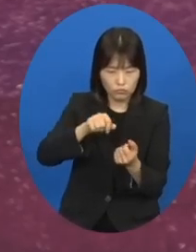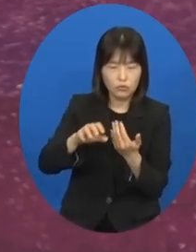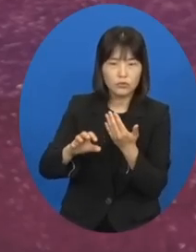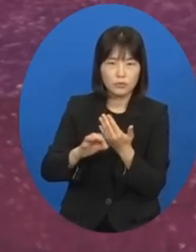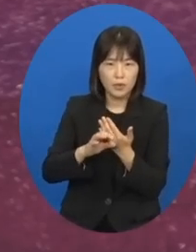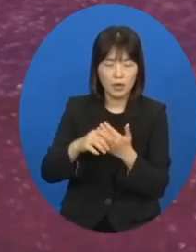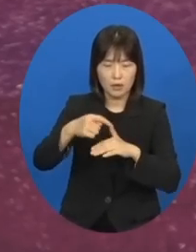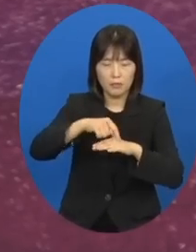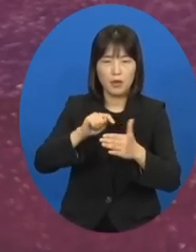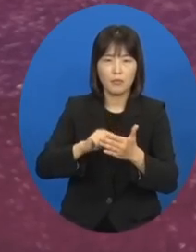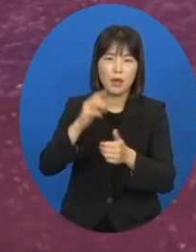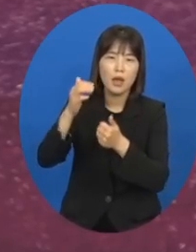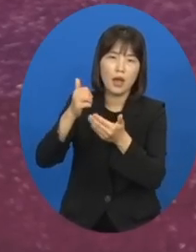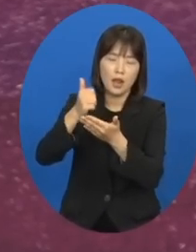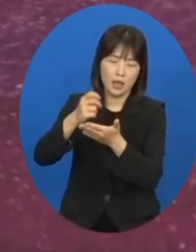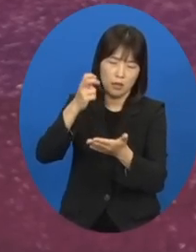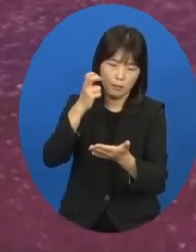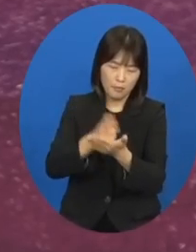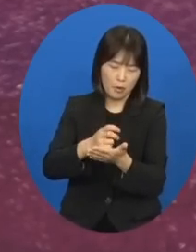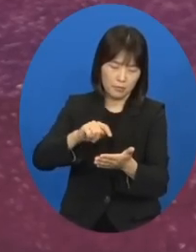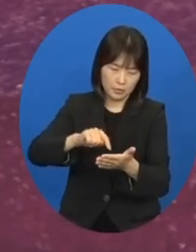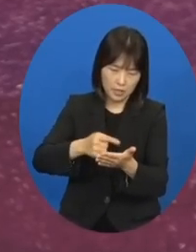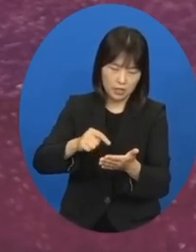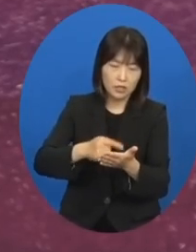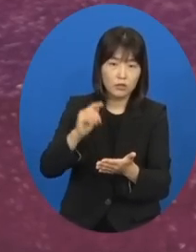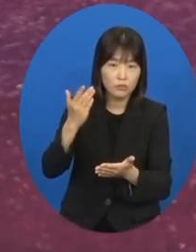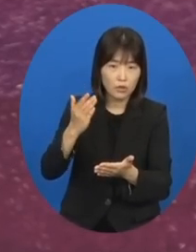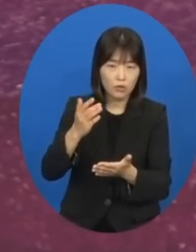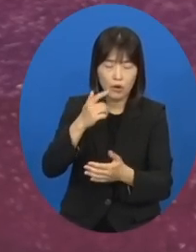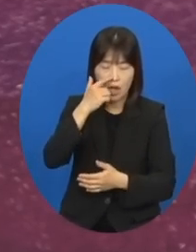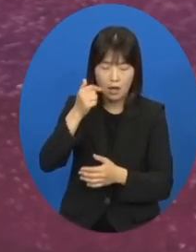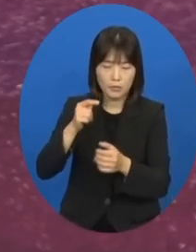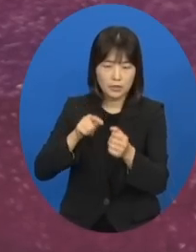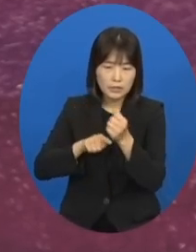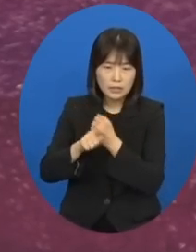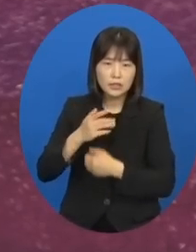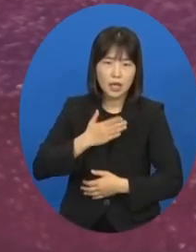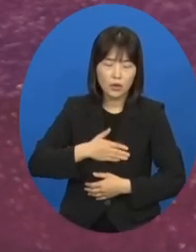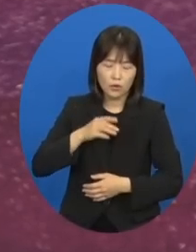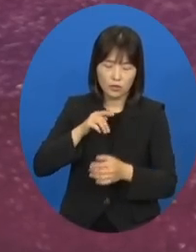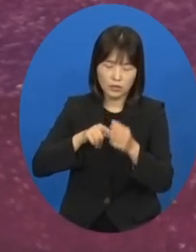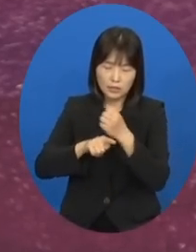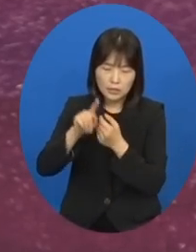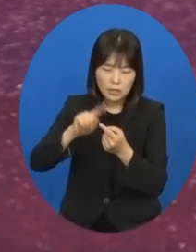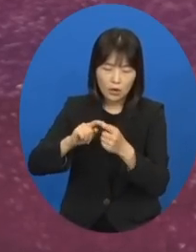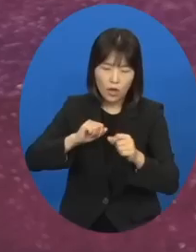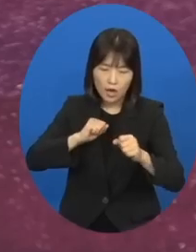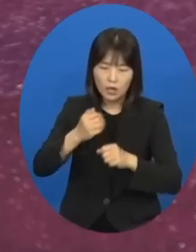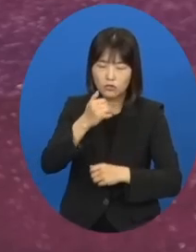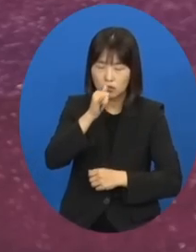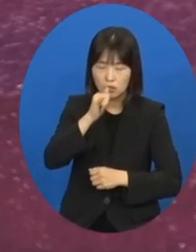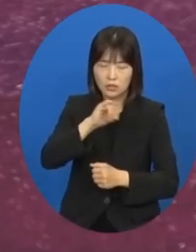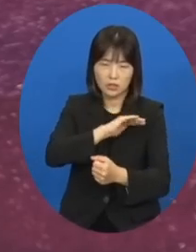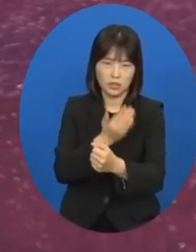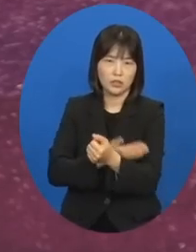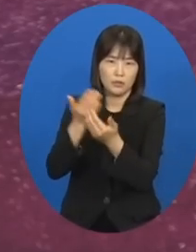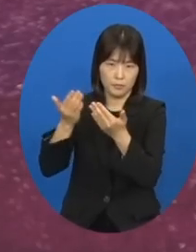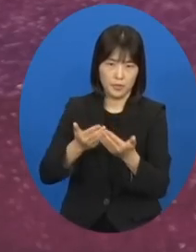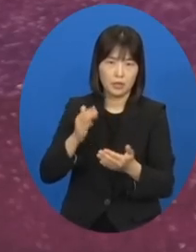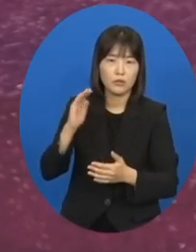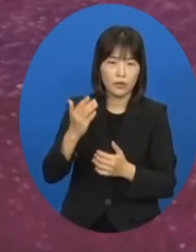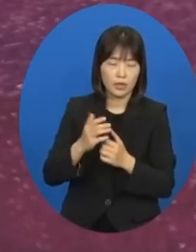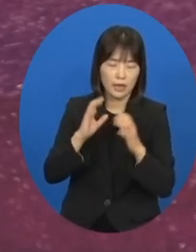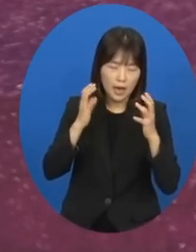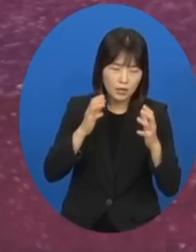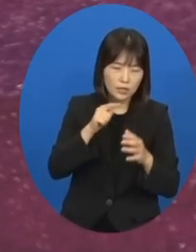마음에 바로 하나님 법이 새겨지고 또한 아버지의 뜻을 알고 그 뜻대로 행할 수 있는 것이 주어진다는 것입니다 아이들에게도이